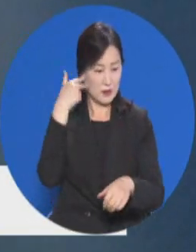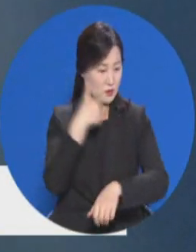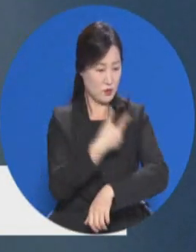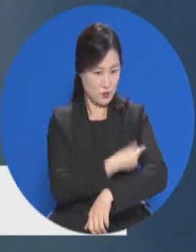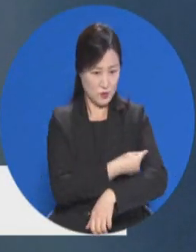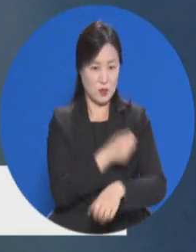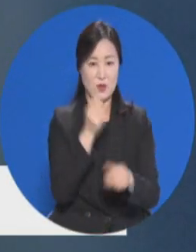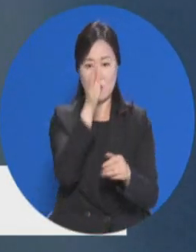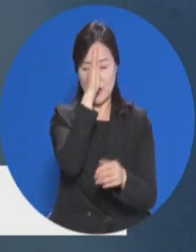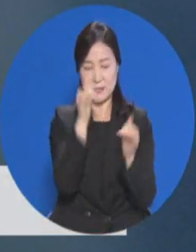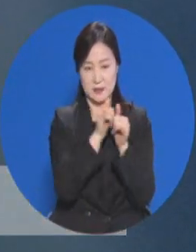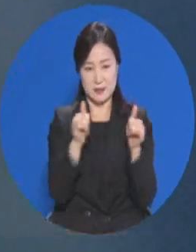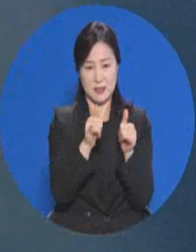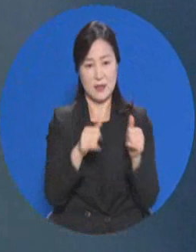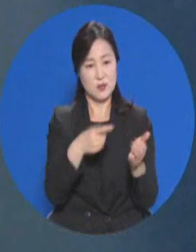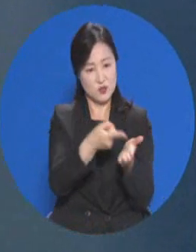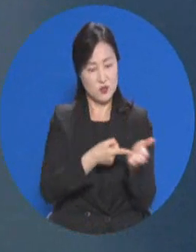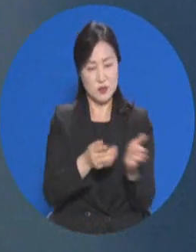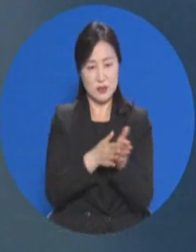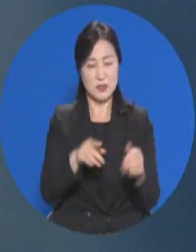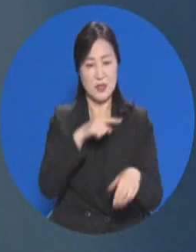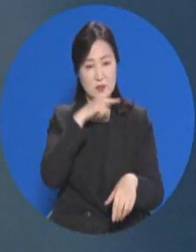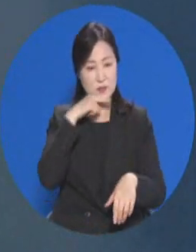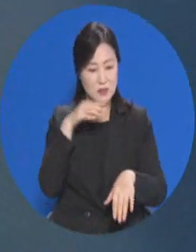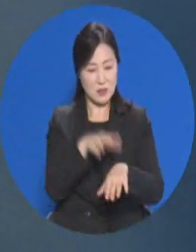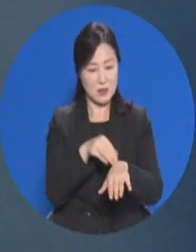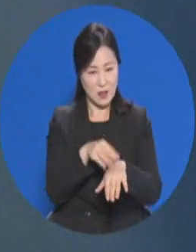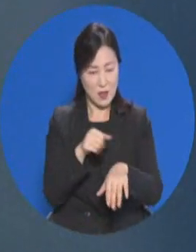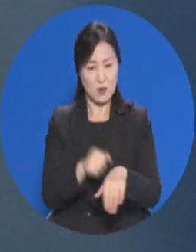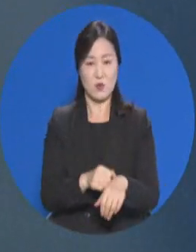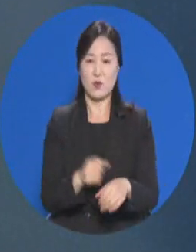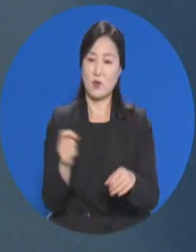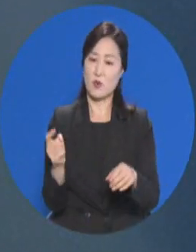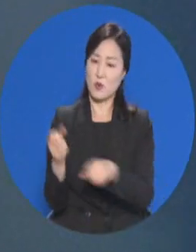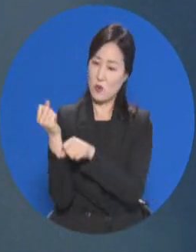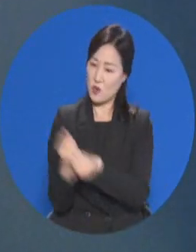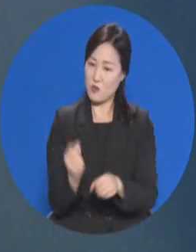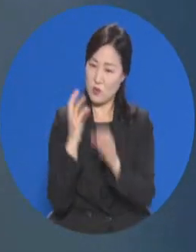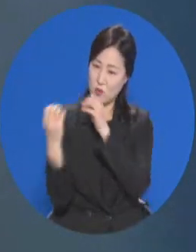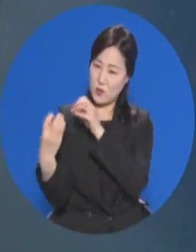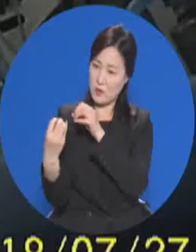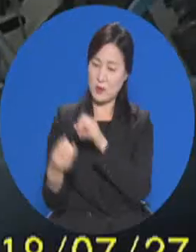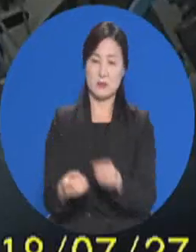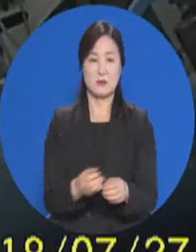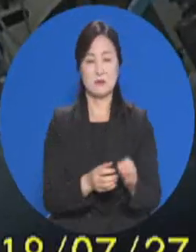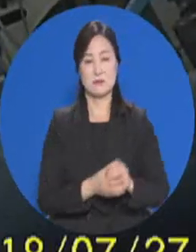거즈로 피를 닦아내기도 하고 골프 이야기를 하며 수술 도구로 환자를 봉합합니다.